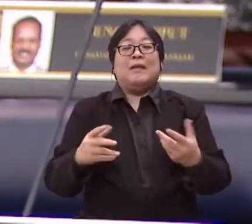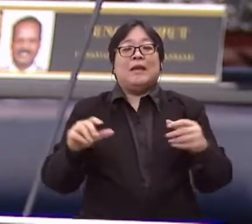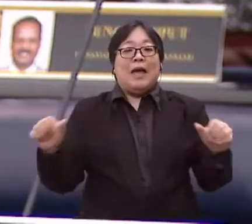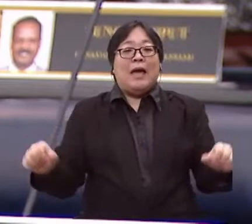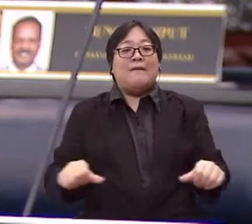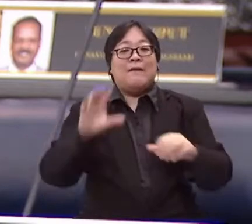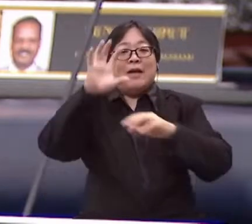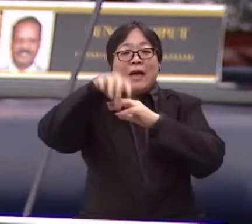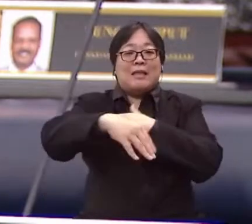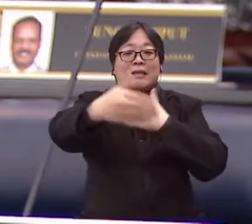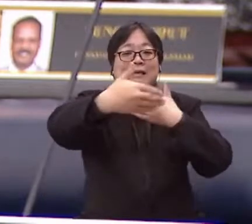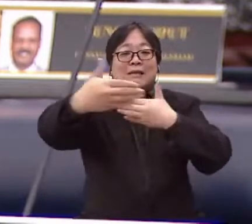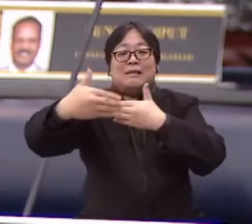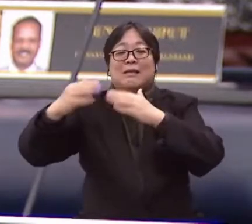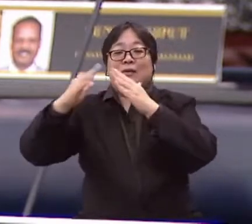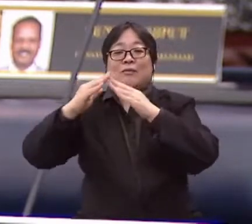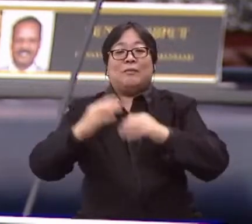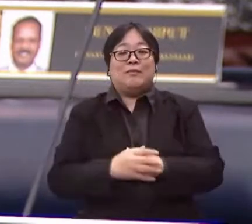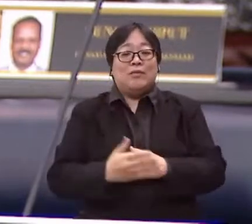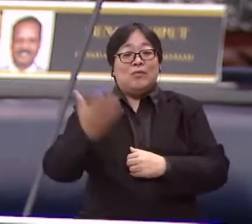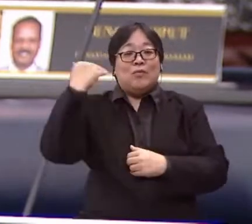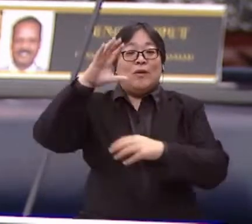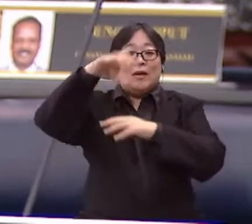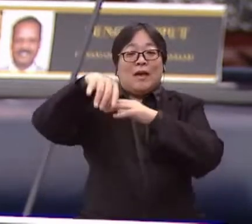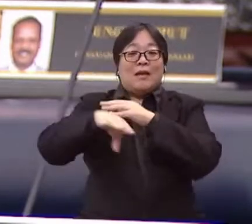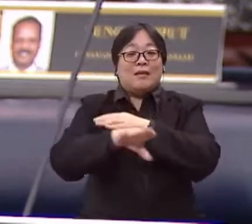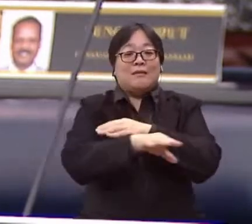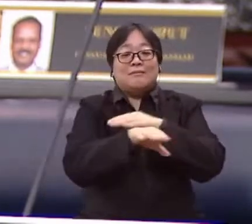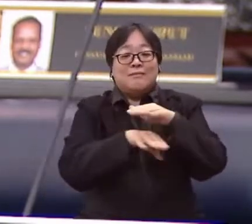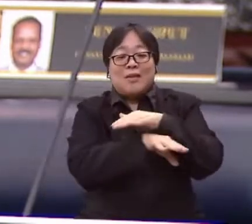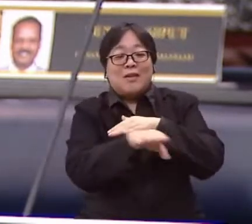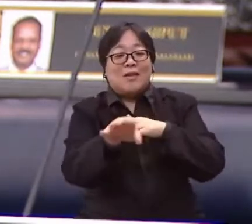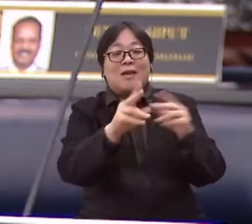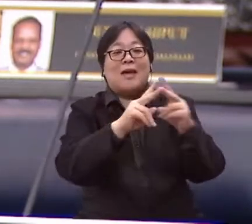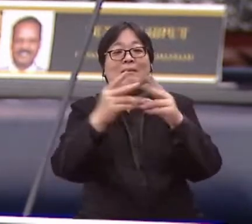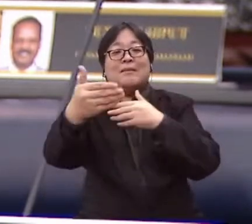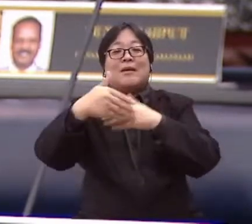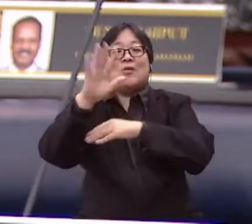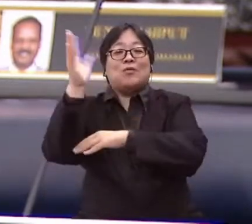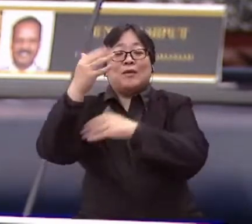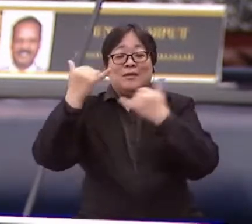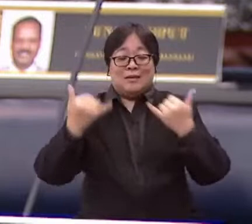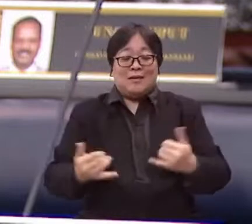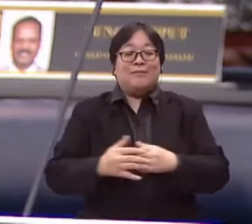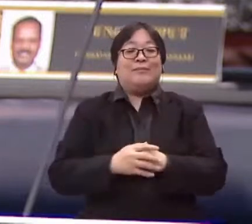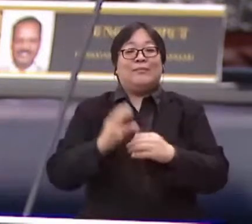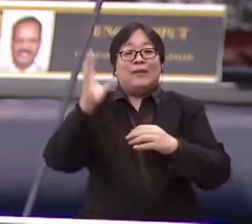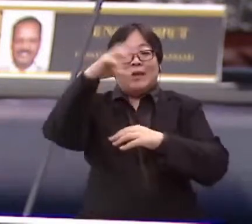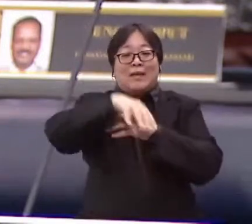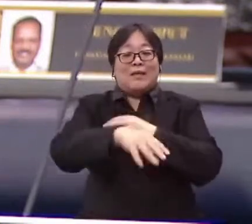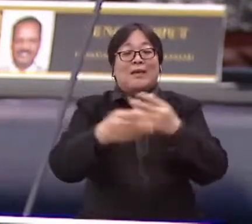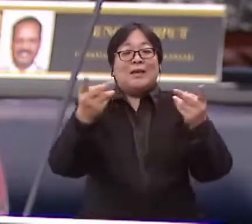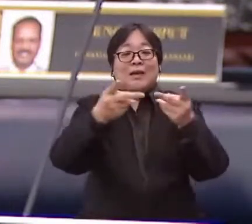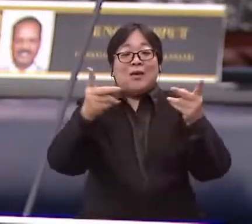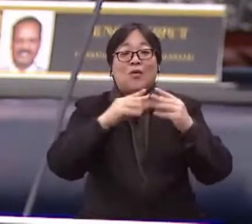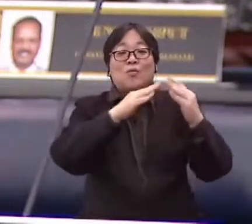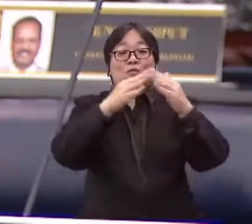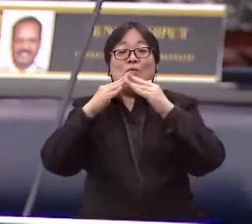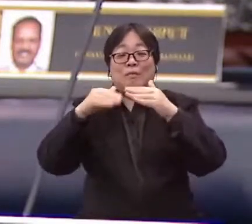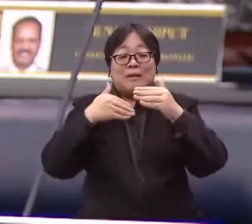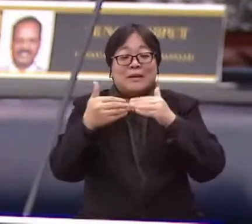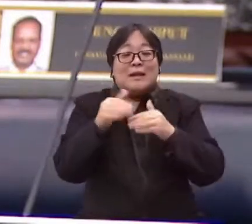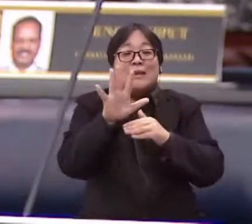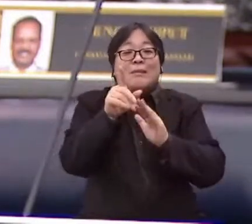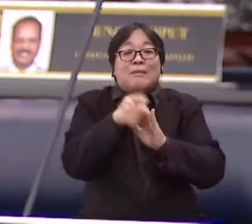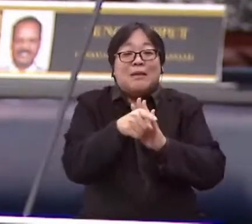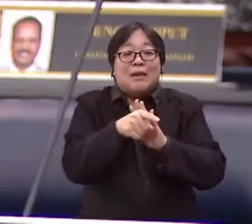rumah mereka dulu kaca hanya masuk ke kampung yang terletak di pinggir hutan sekarang kaca masuk kawasan perumahan yang hanya 5